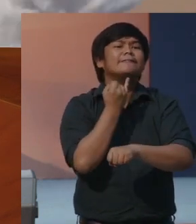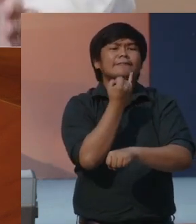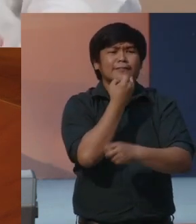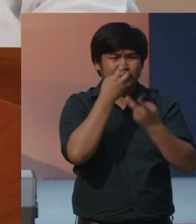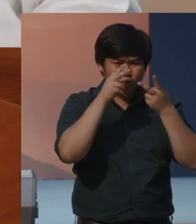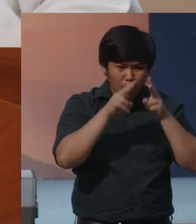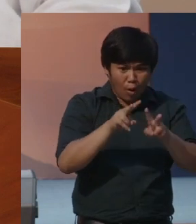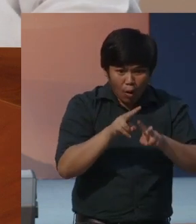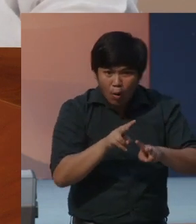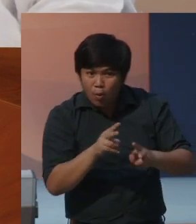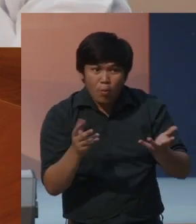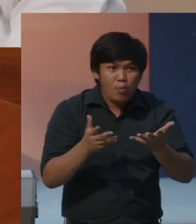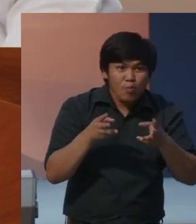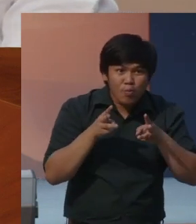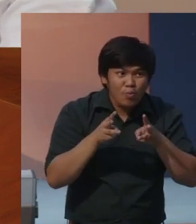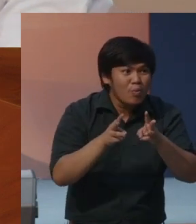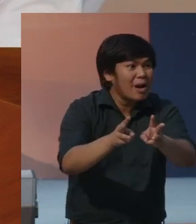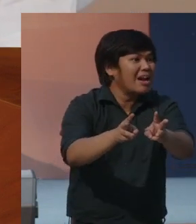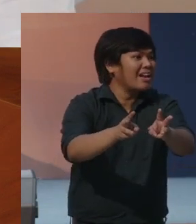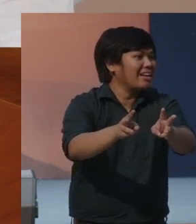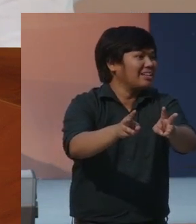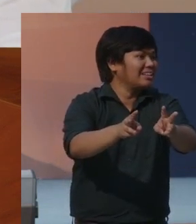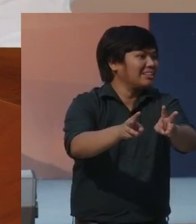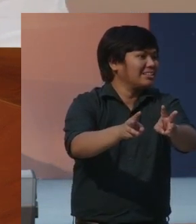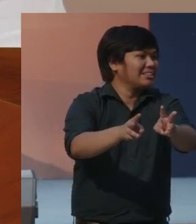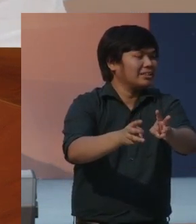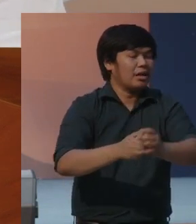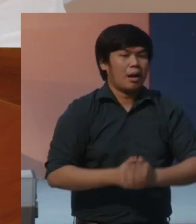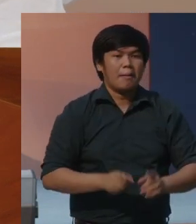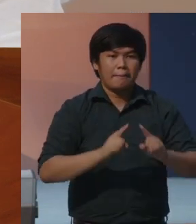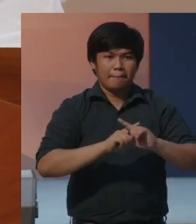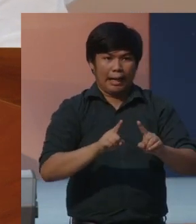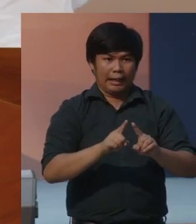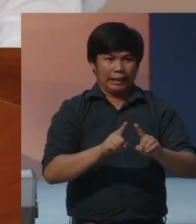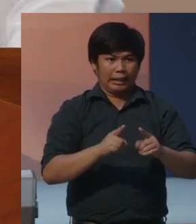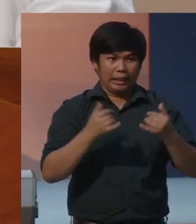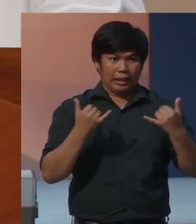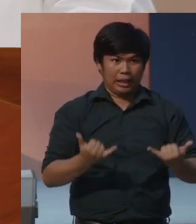yung dadaanan nila. Dito po sa Jordan crossing,